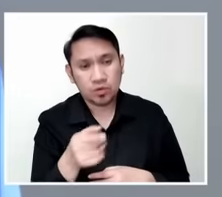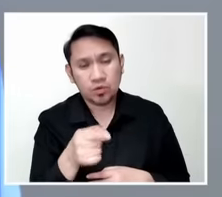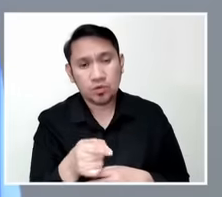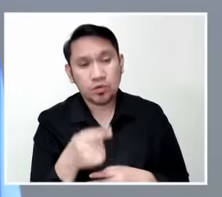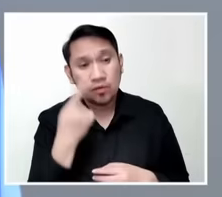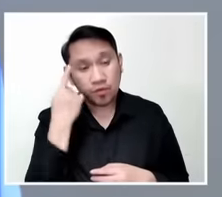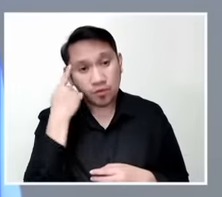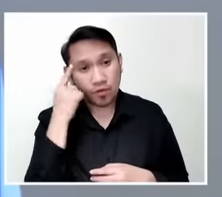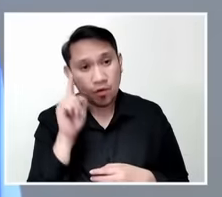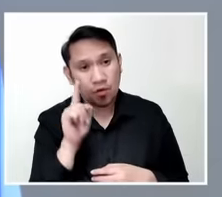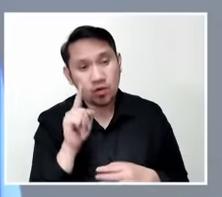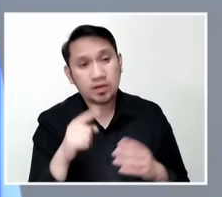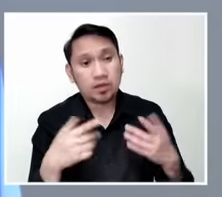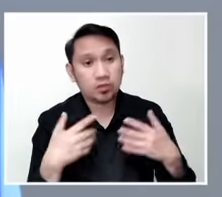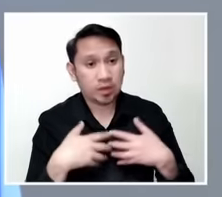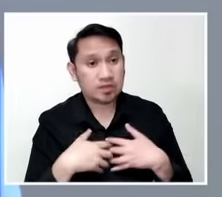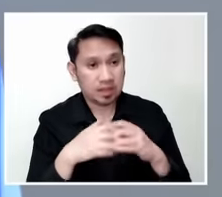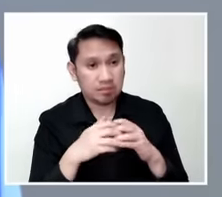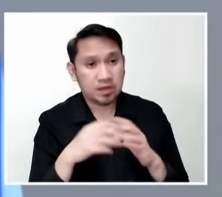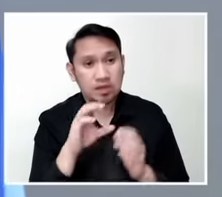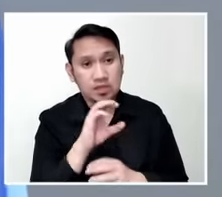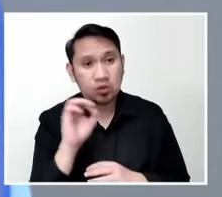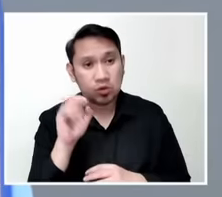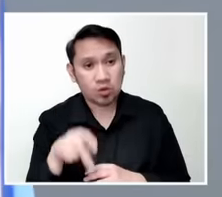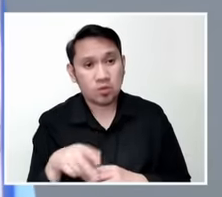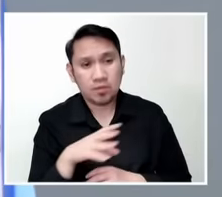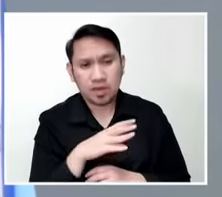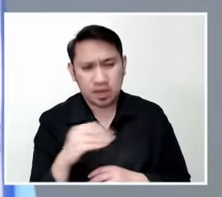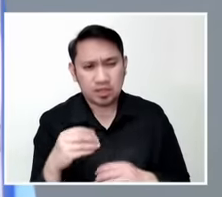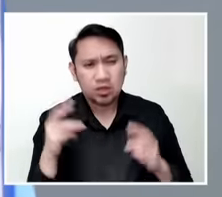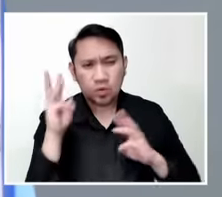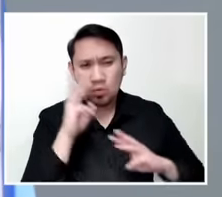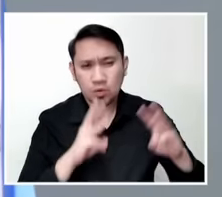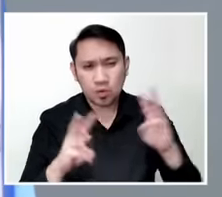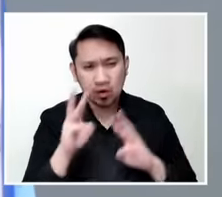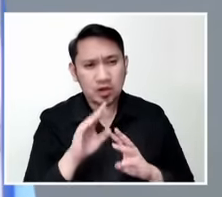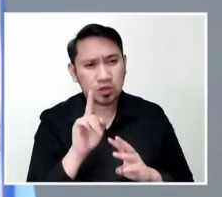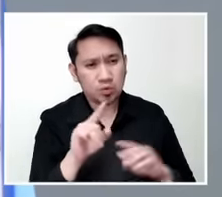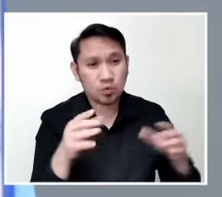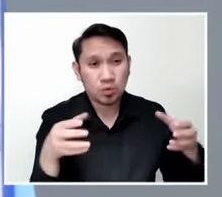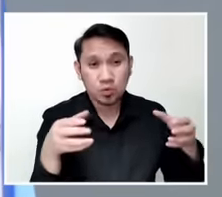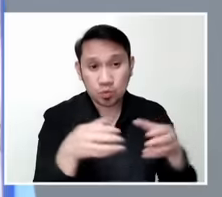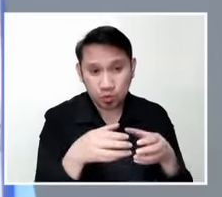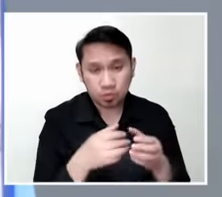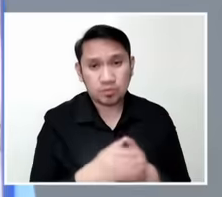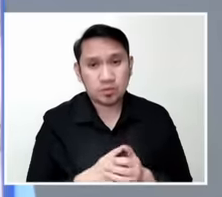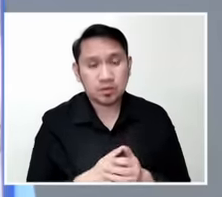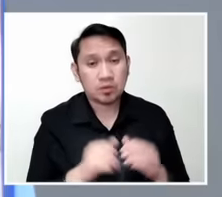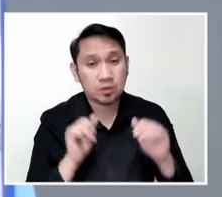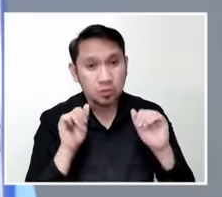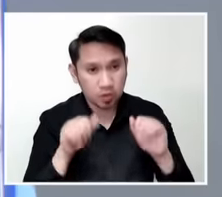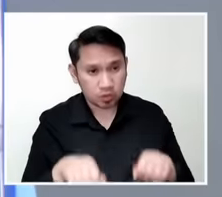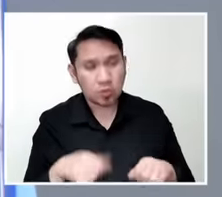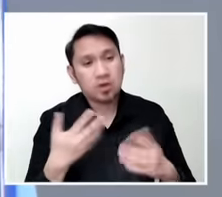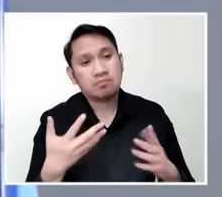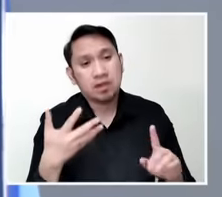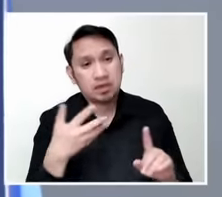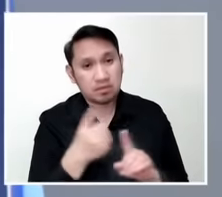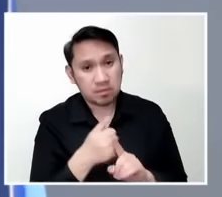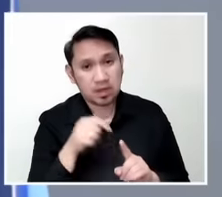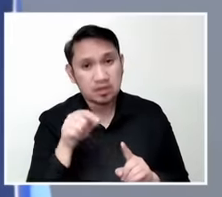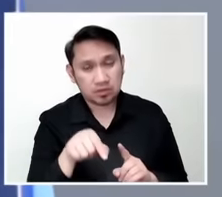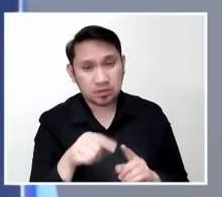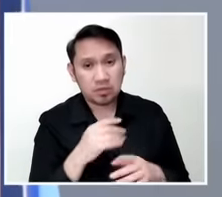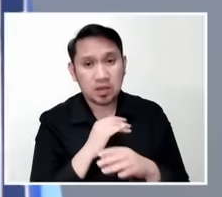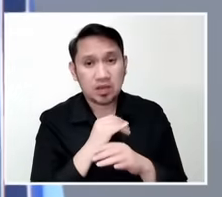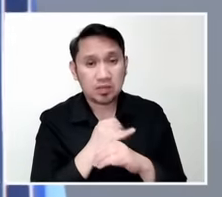nagpa-consolidate. Samantala, nangangamba po naman ang isang grupo na maaring maapekto o maapektuhan ng